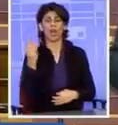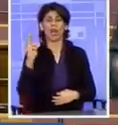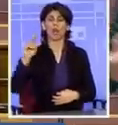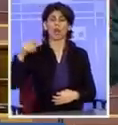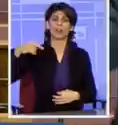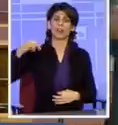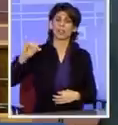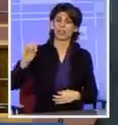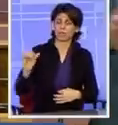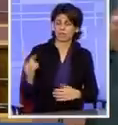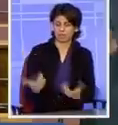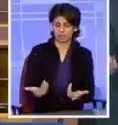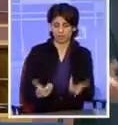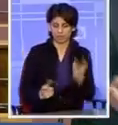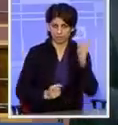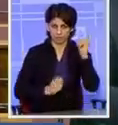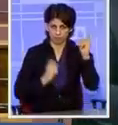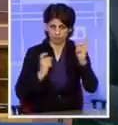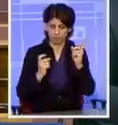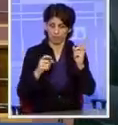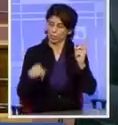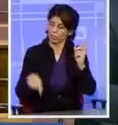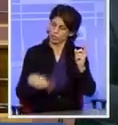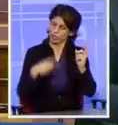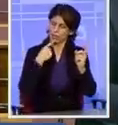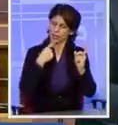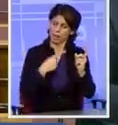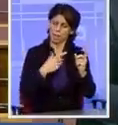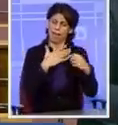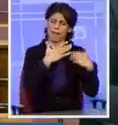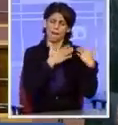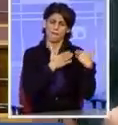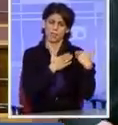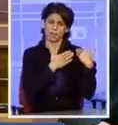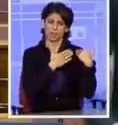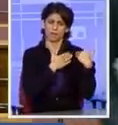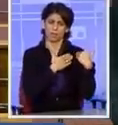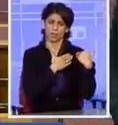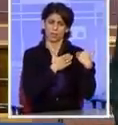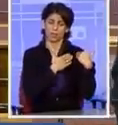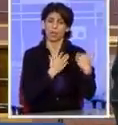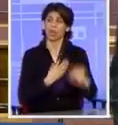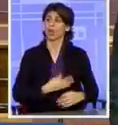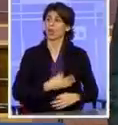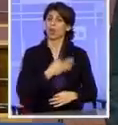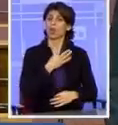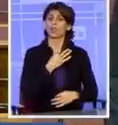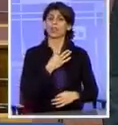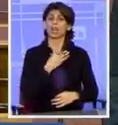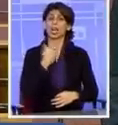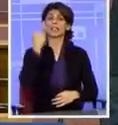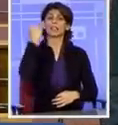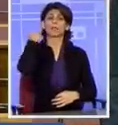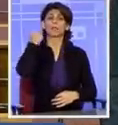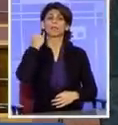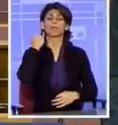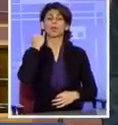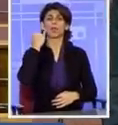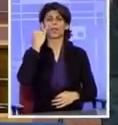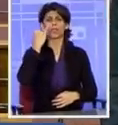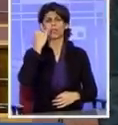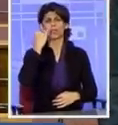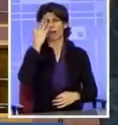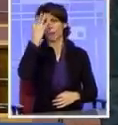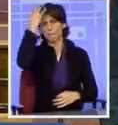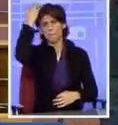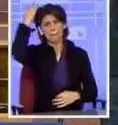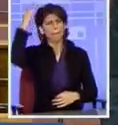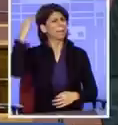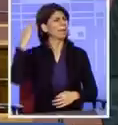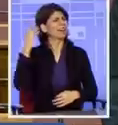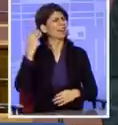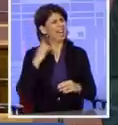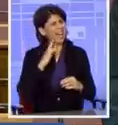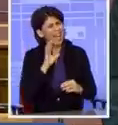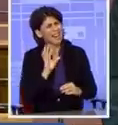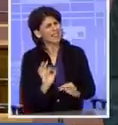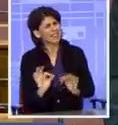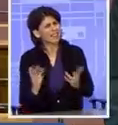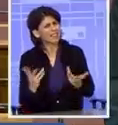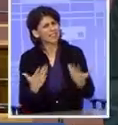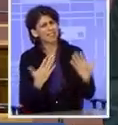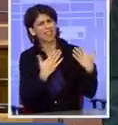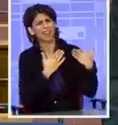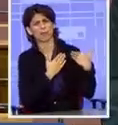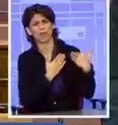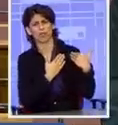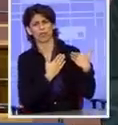Και μιας και λέω για ευθύνες, ο κύριος αντιπρόεδρός σας, ο κύριος Πάγκαλος, αλήθεια, ποια είναι η αρμοδιότητά του